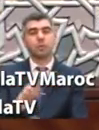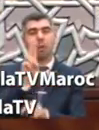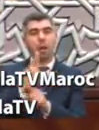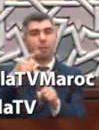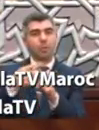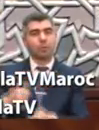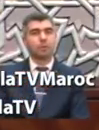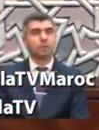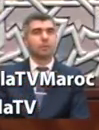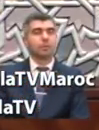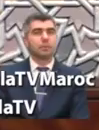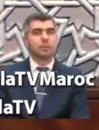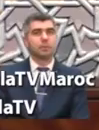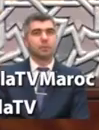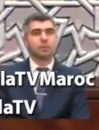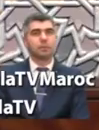النائب.